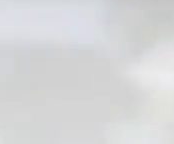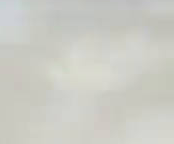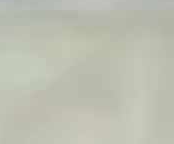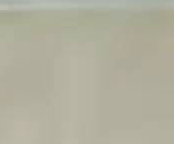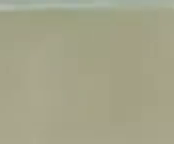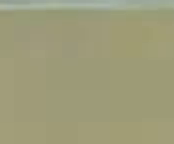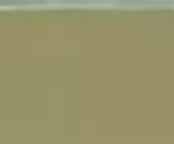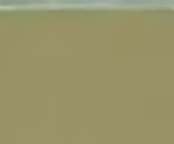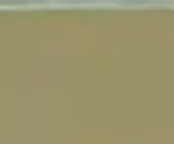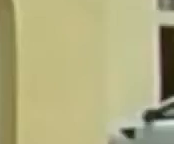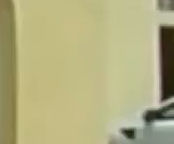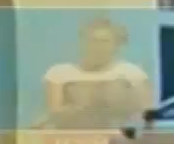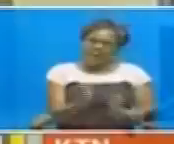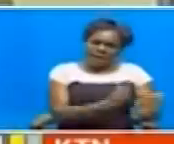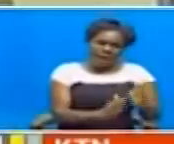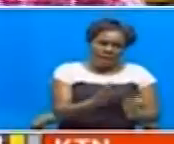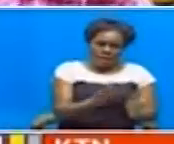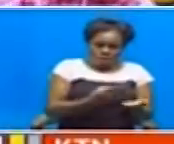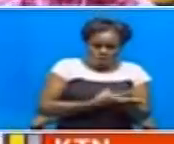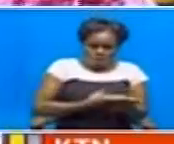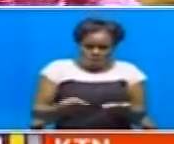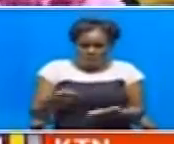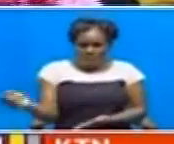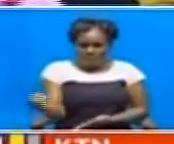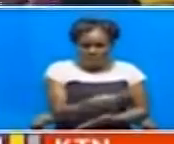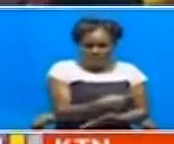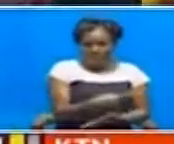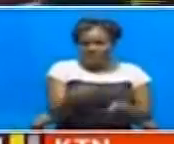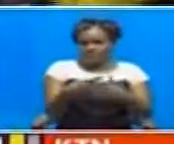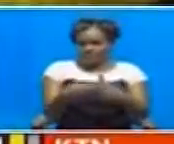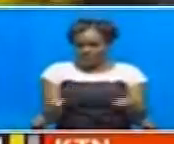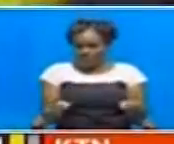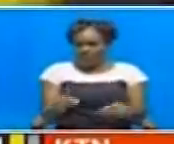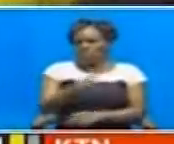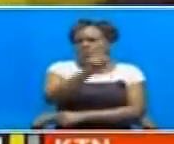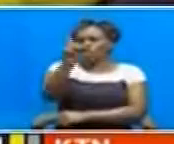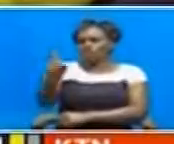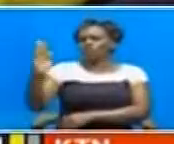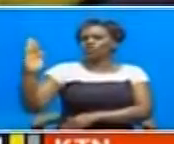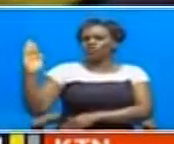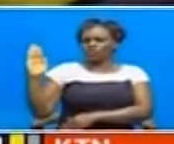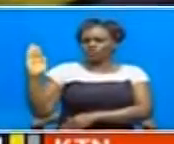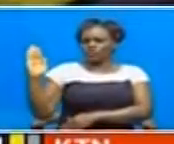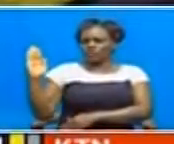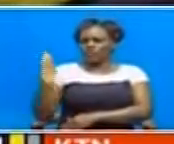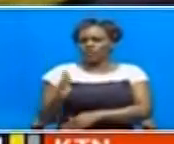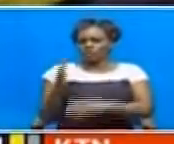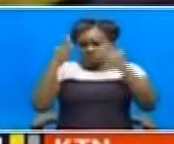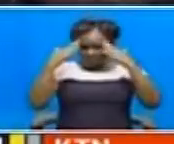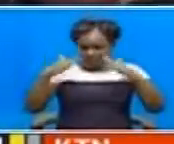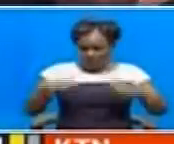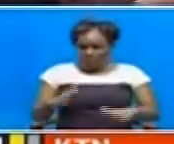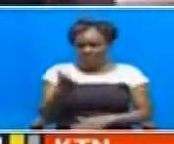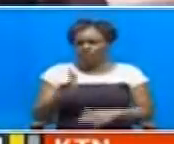Huku matayarisho ya kukongwea mwezi mtukufu wa Ramadhani yakifika kileleni mwake, swala la usalama limekuwa kilini mwa waumini wa dini ya